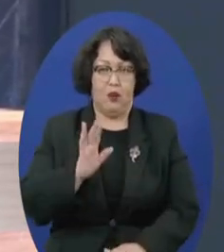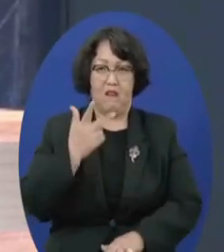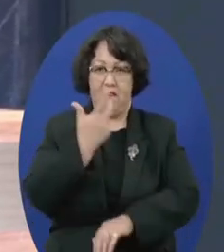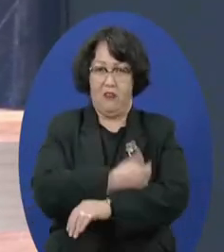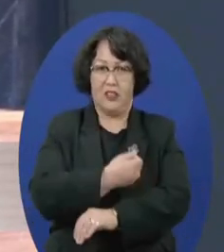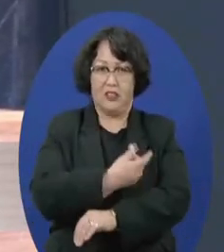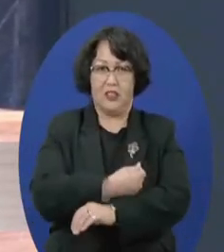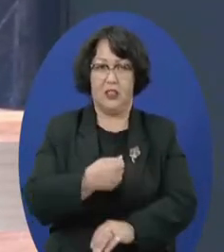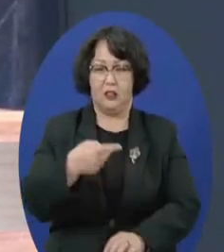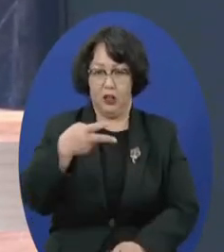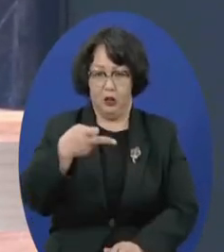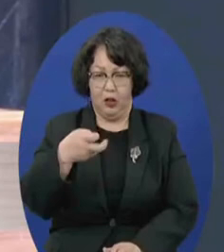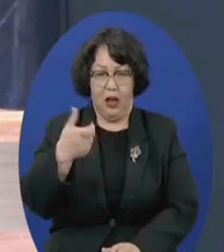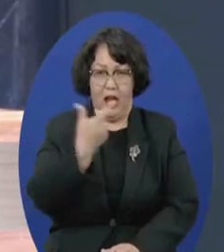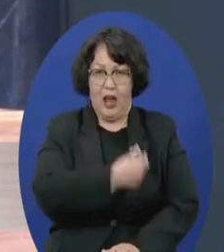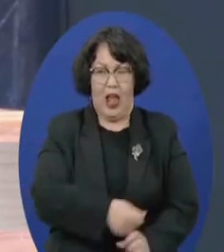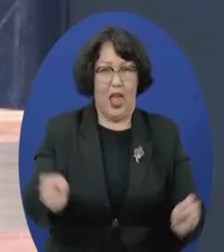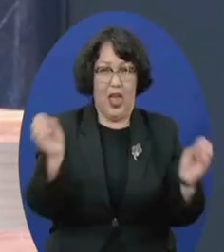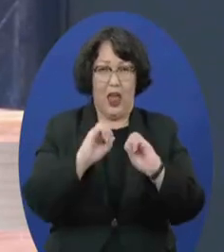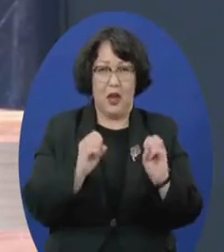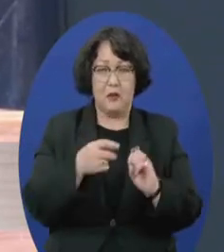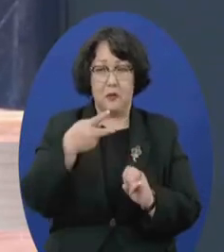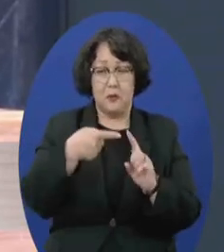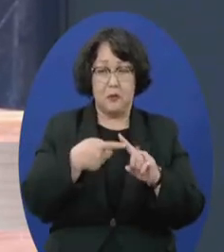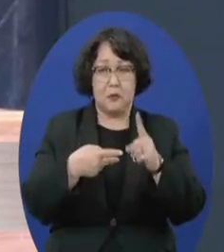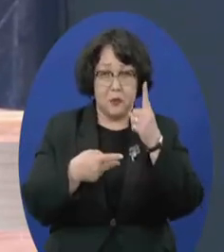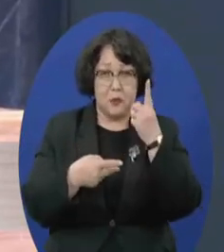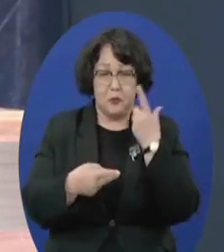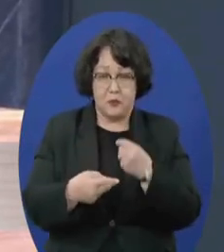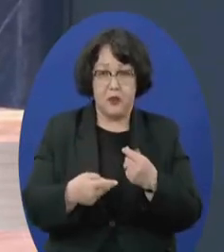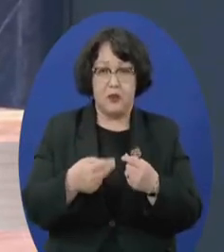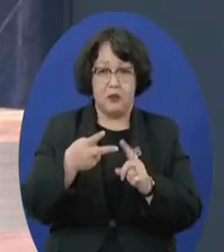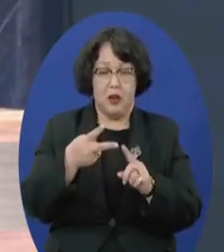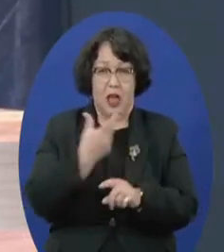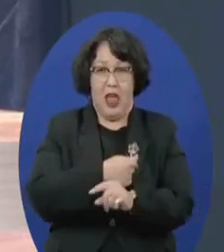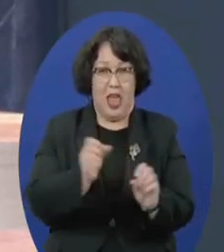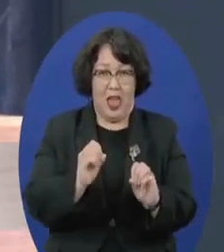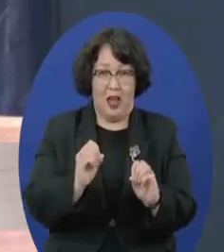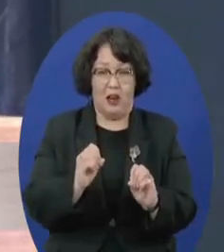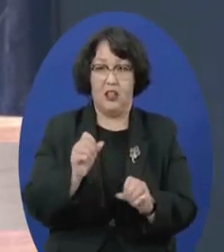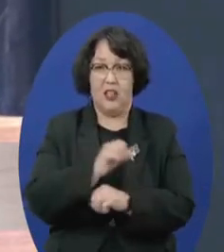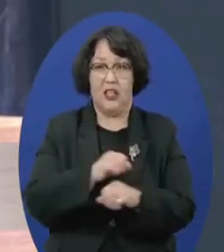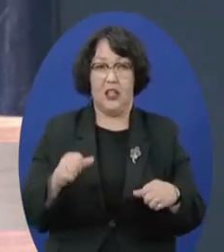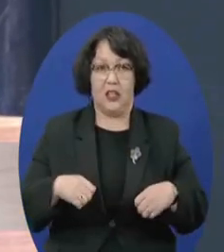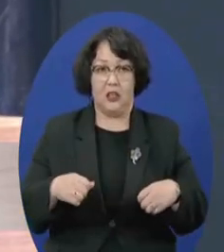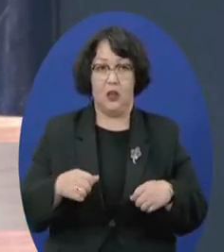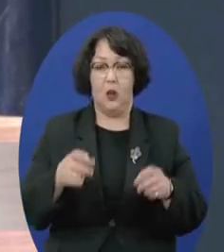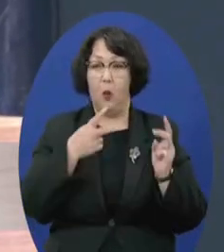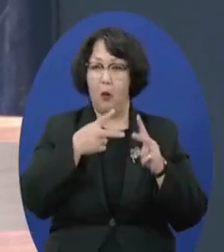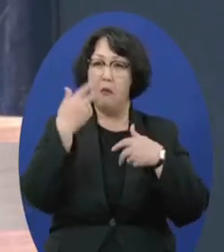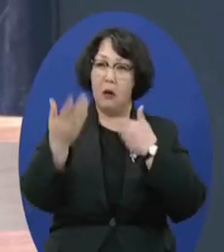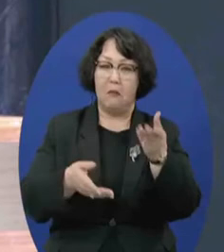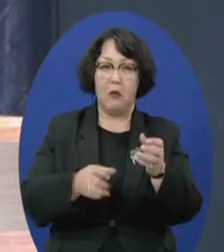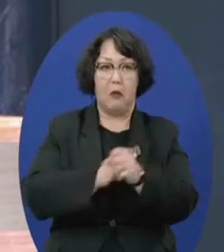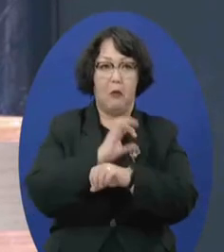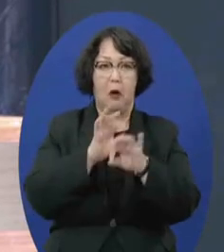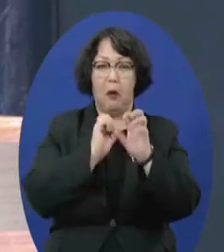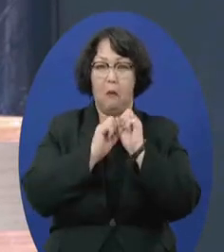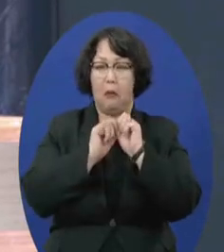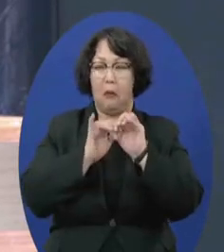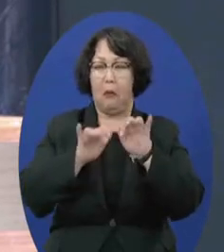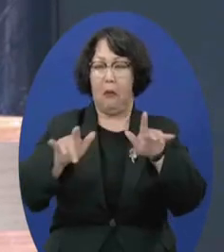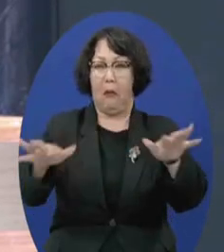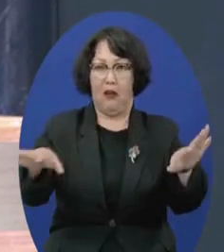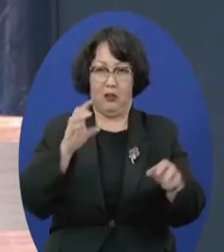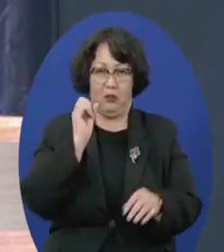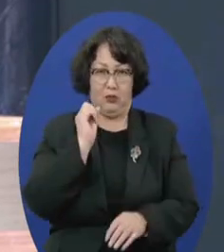дээш хийлгээгүй одоо шинэ 1 тунгаа хийлгэсэн 2 тунгаа хийлгээгүй вакцины хамрагдаагүй иргэдэн үйлчлээд нөгөө өвчин тараагаад нүдэн тарагдаж